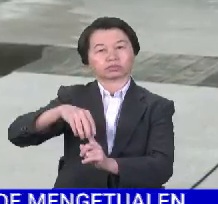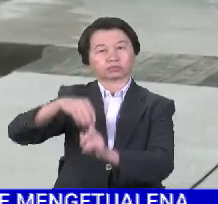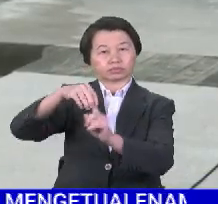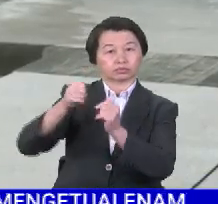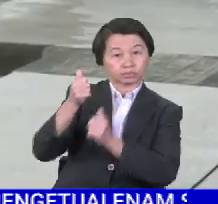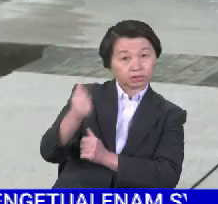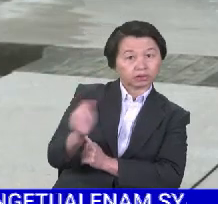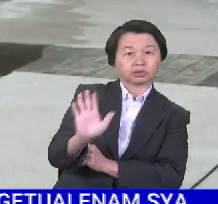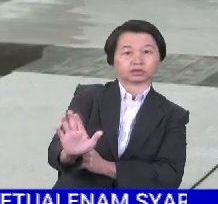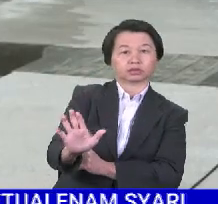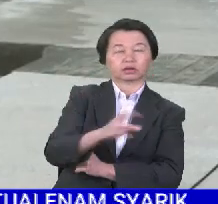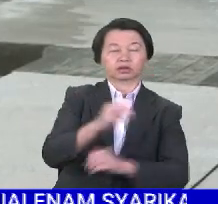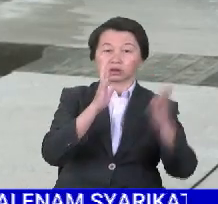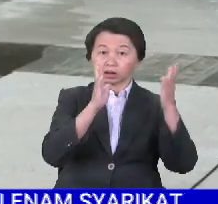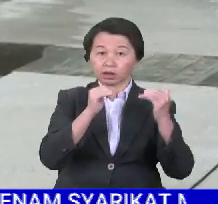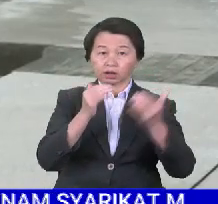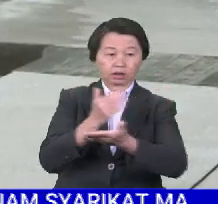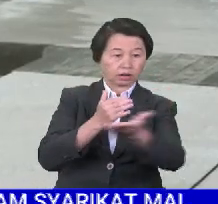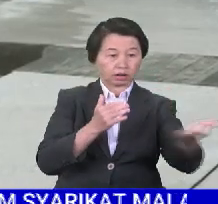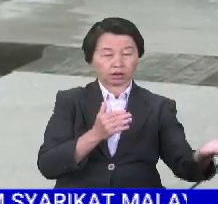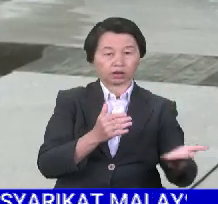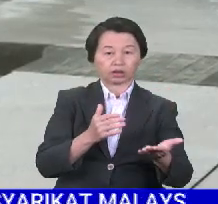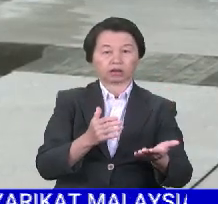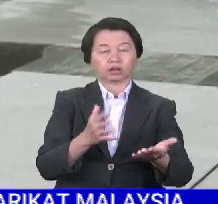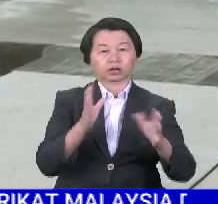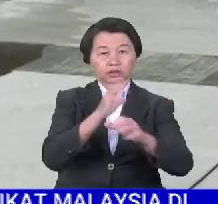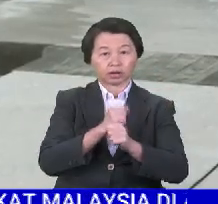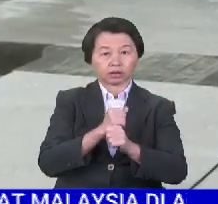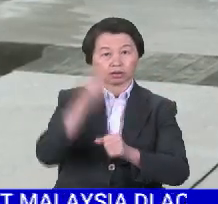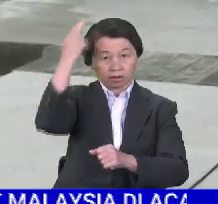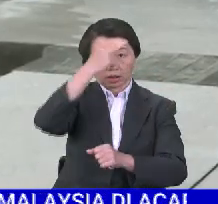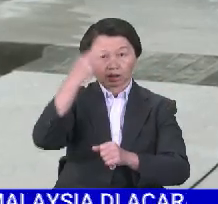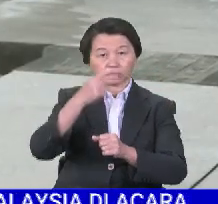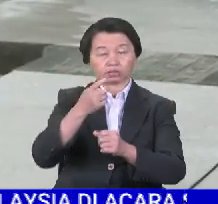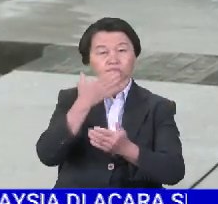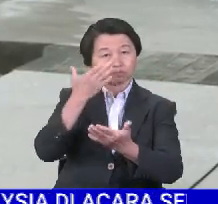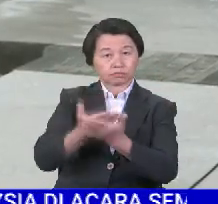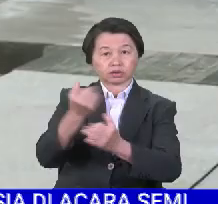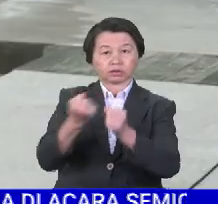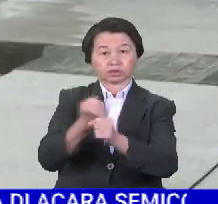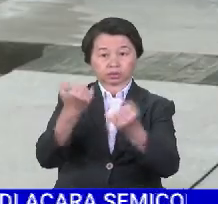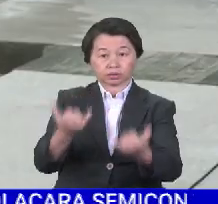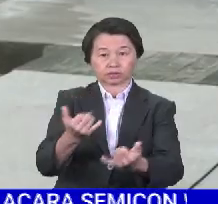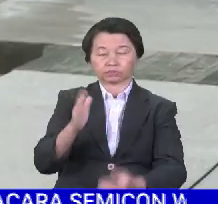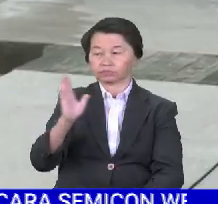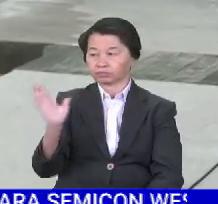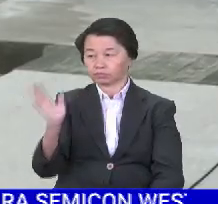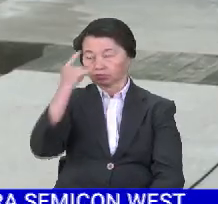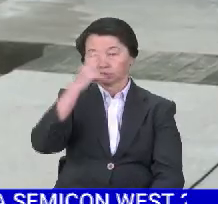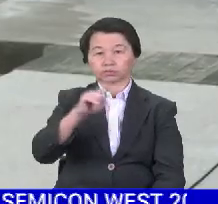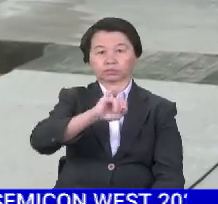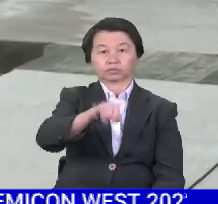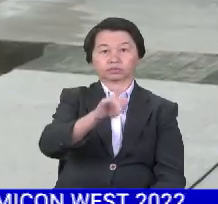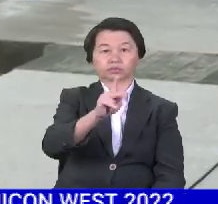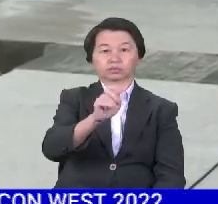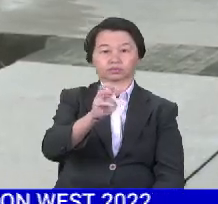keistimewaannya tersendiri. Semoga para Duyufur Rahman mendapat haji yang mabrur pada tahun ini. Alisa Yusra, laporan JAKIM